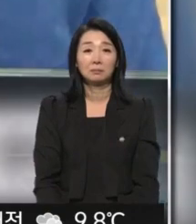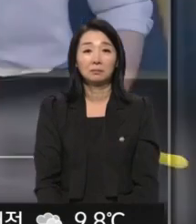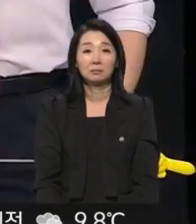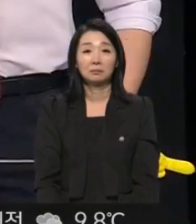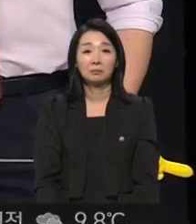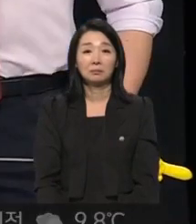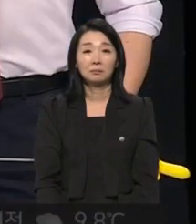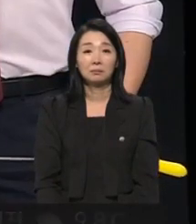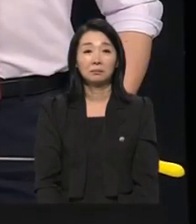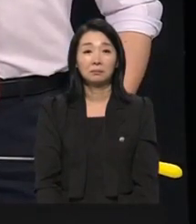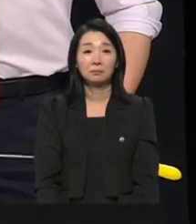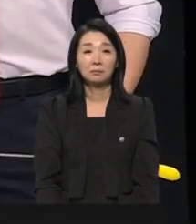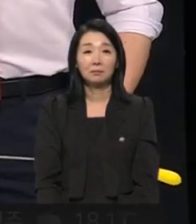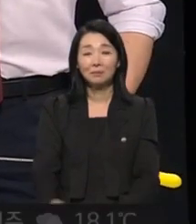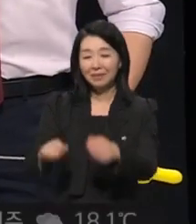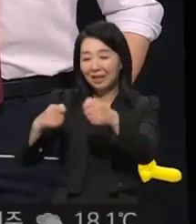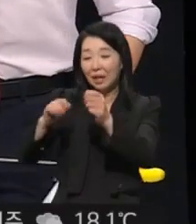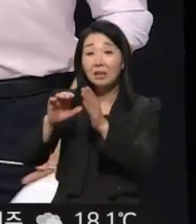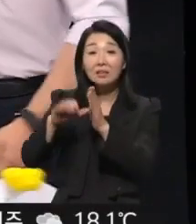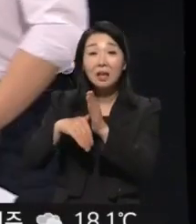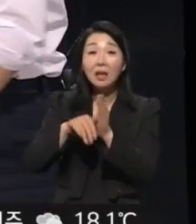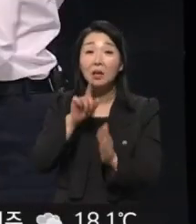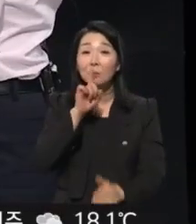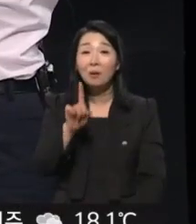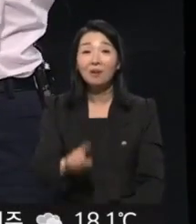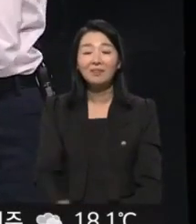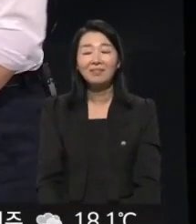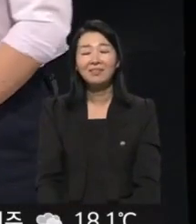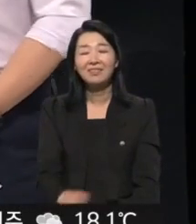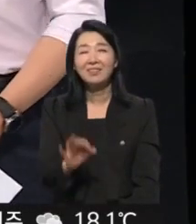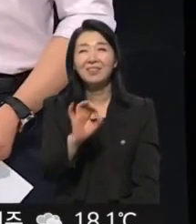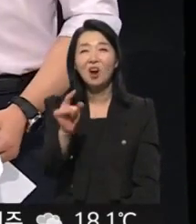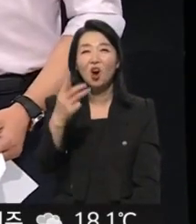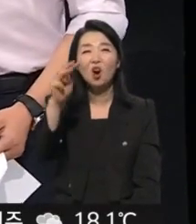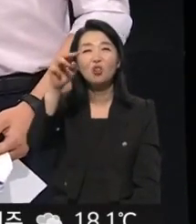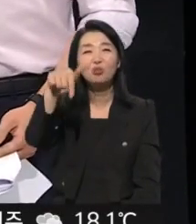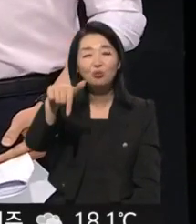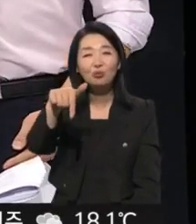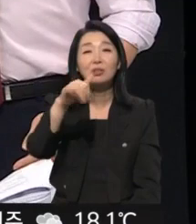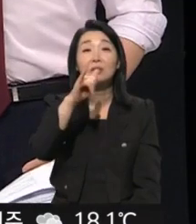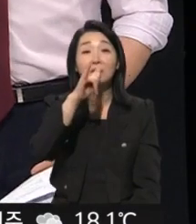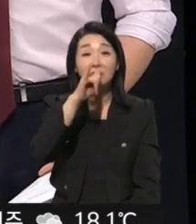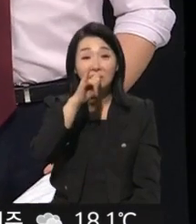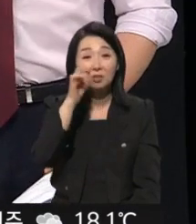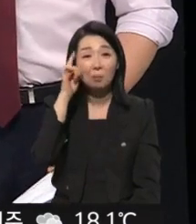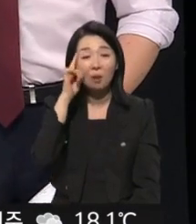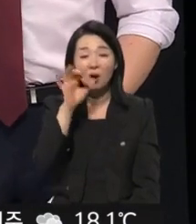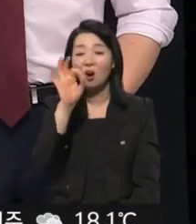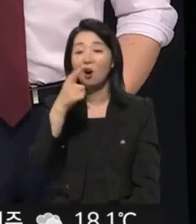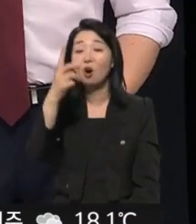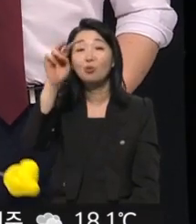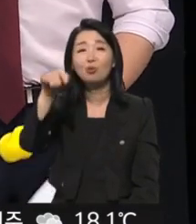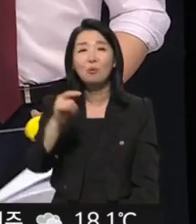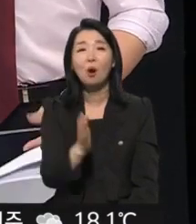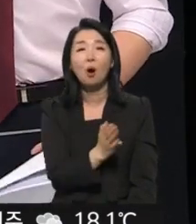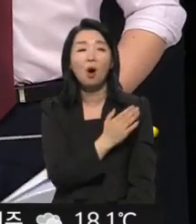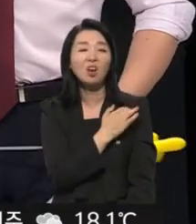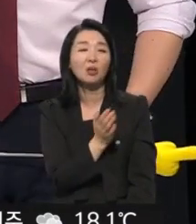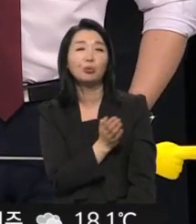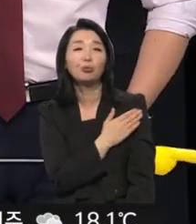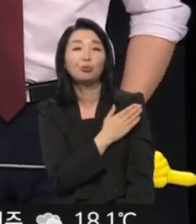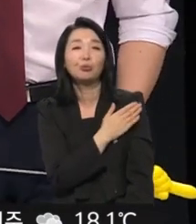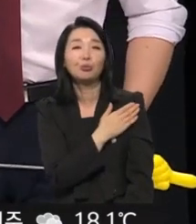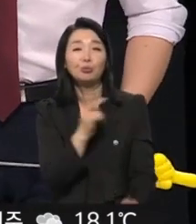알겠습니다. 만찬에서는 이른바 네 어툭 시그널도 있었다고 합니다. 이 어툭 어깨